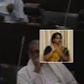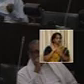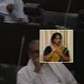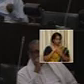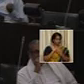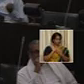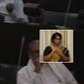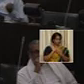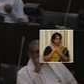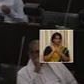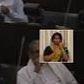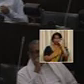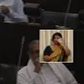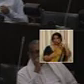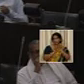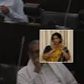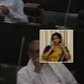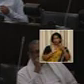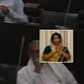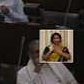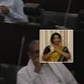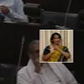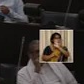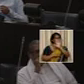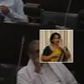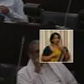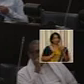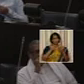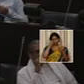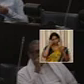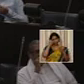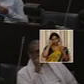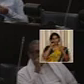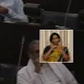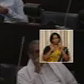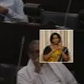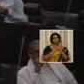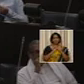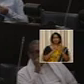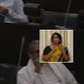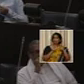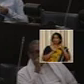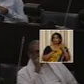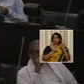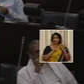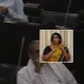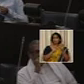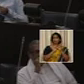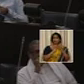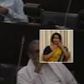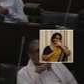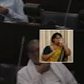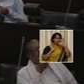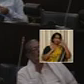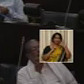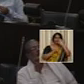තියෙනවා රටවල් රාශියක් ඒ අවුරුද්දට විදියට ඉදිරිපත් කරලා තියෙනවා විශේෂයෙන්ම ඇල්බේනියා බොස්නියා බ්‍රිටිෂ් වර්ජිනියා අයිලන්ඩ් බ්‍රූකින් ෆාසෝ